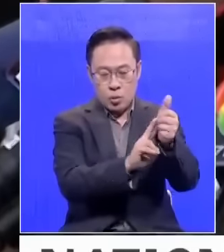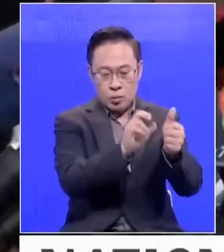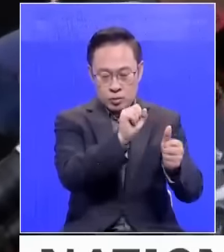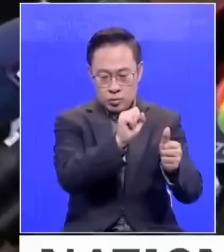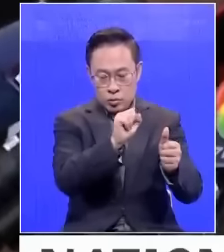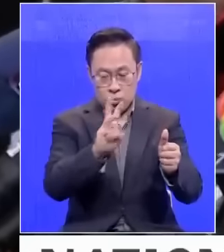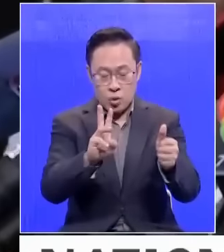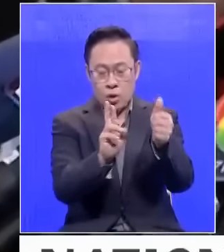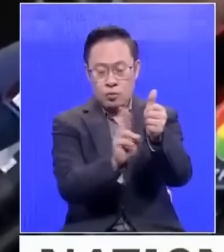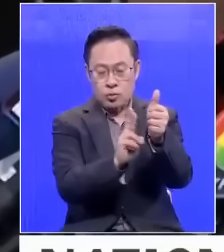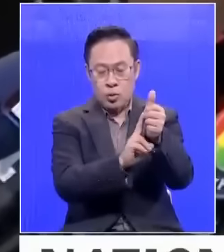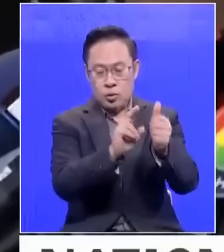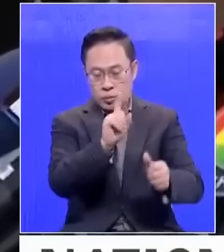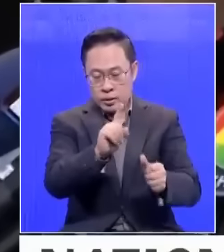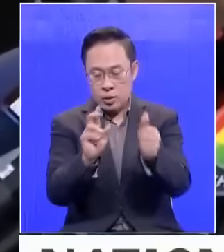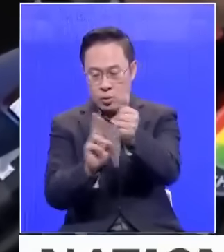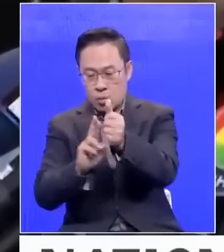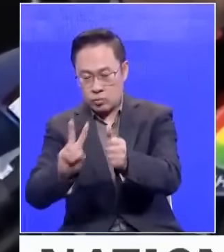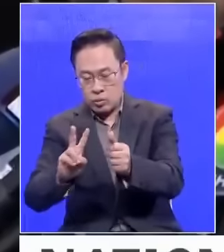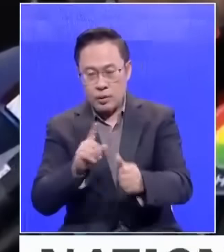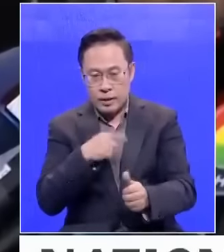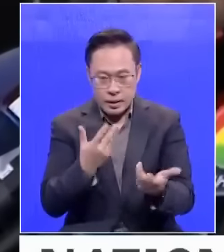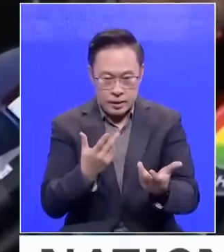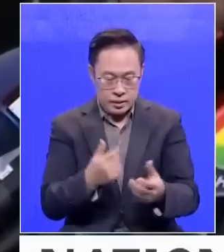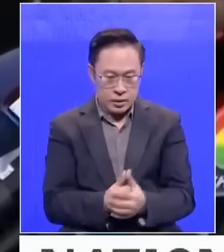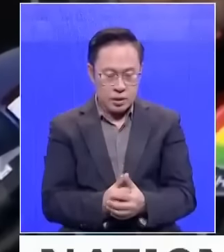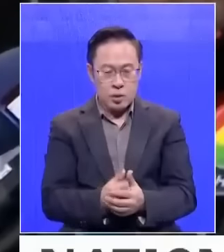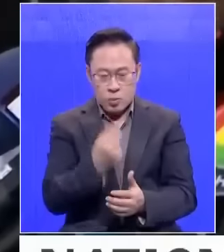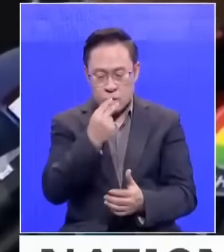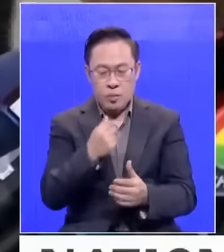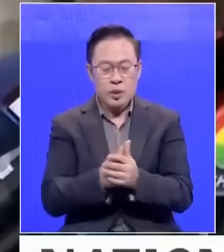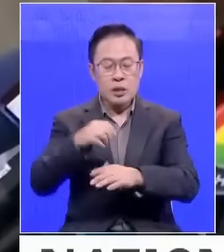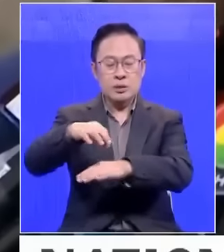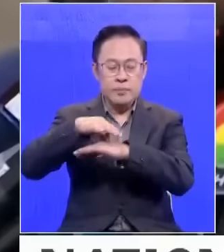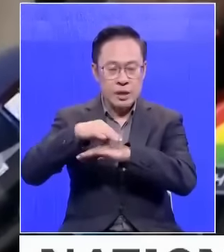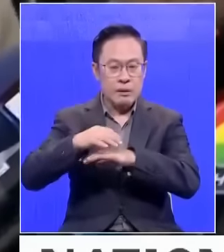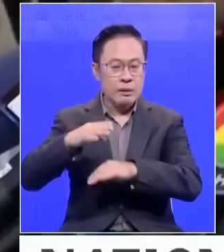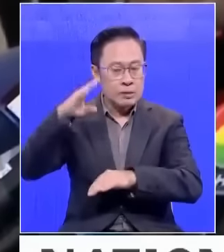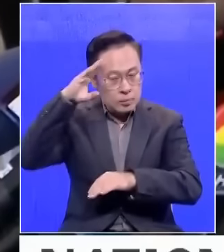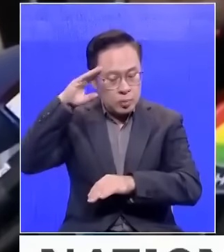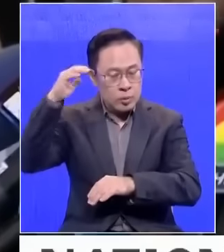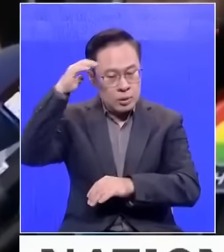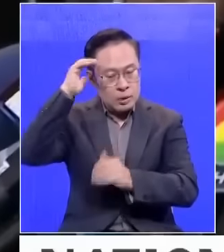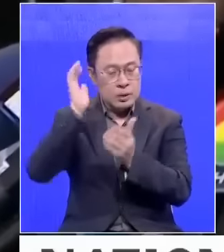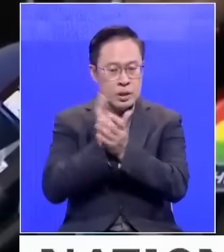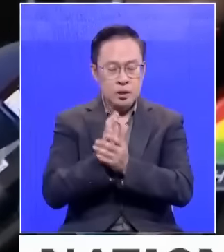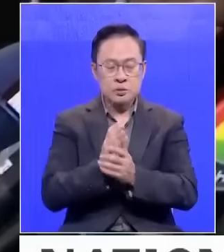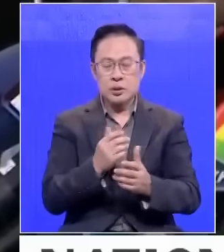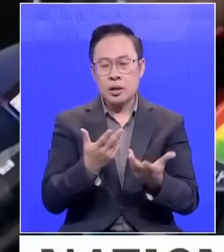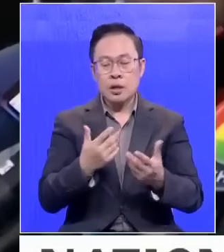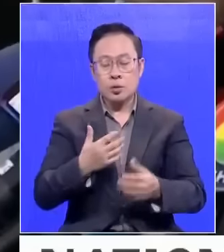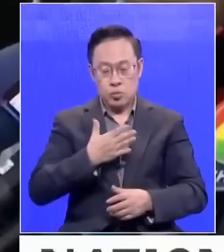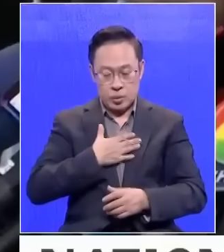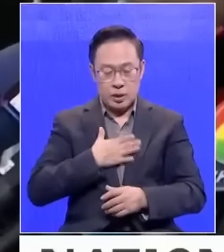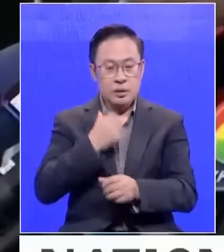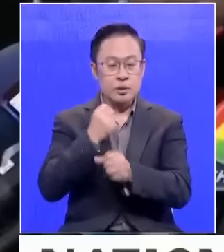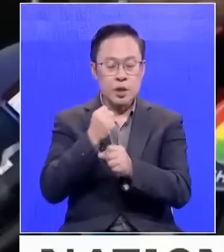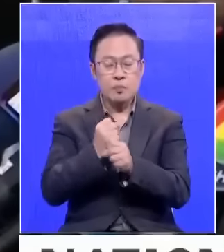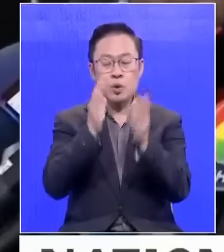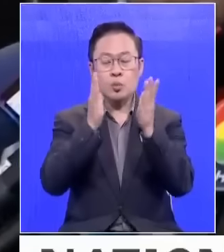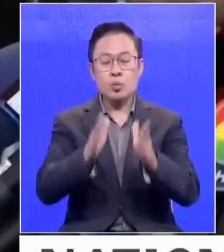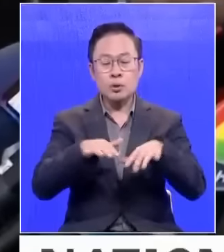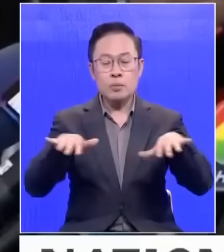เขาเสนอมาเนี่ยคือไม่มีบุคคลธรรมดาเข้าไปร่วมเลยเพราะฉะนั้นเธอยินดีที่เธอจะเป็นบุคคลธรรมดาที่เข้าไปชิงในตำแหน่งนี้นะคะ